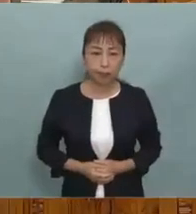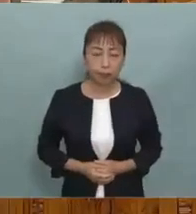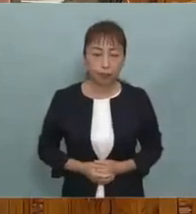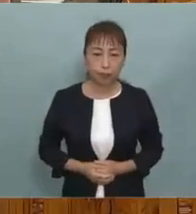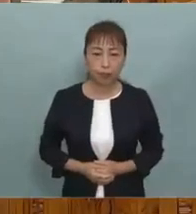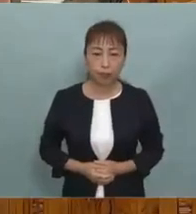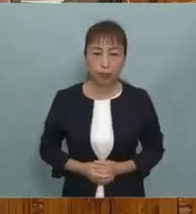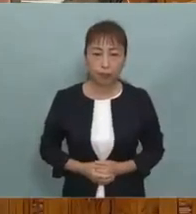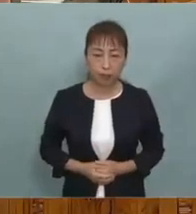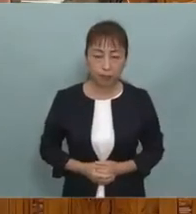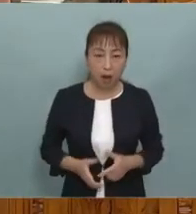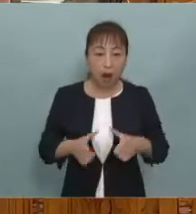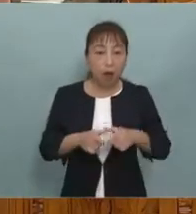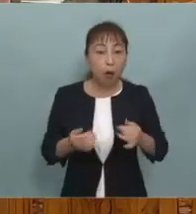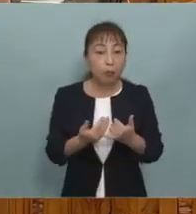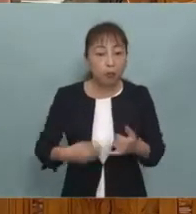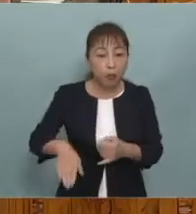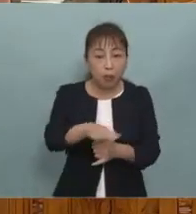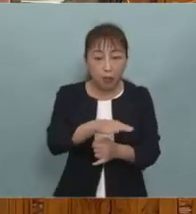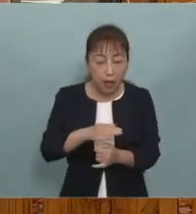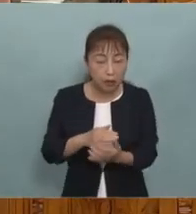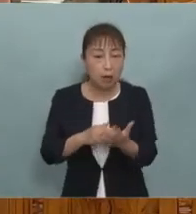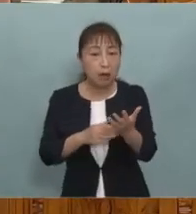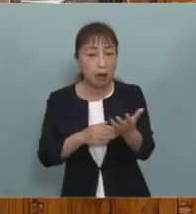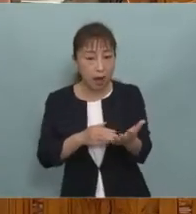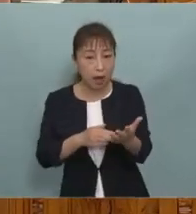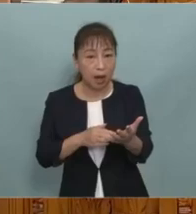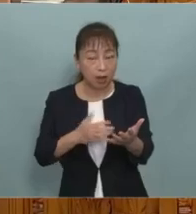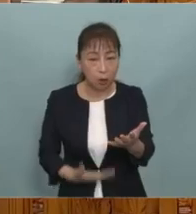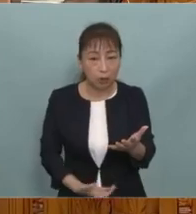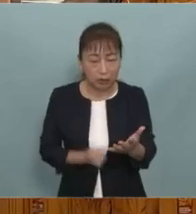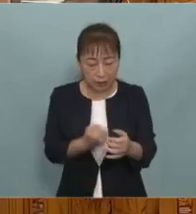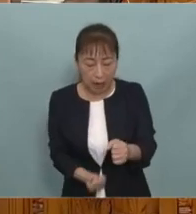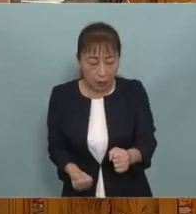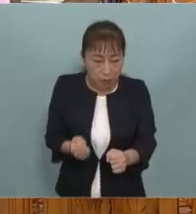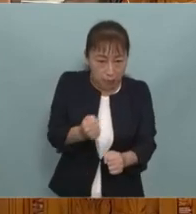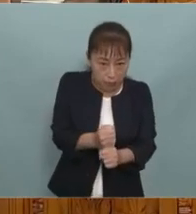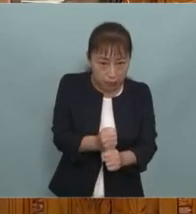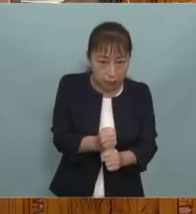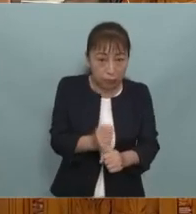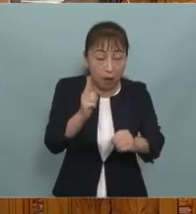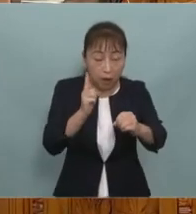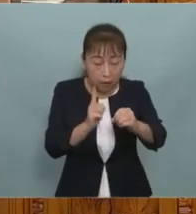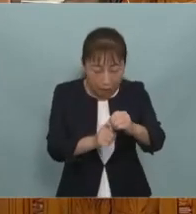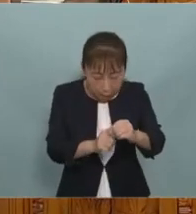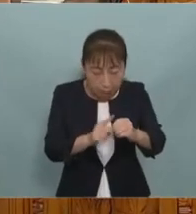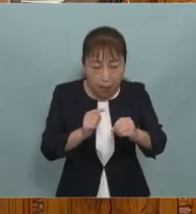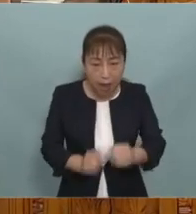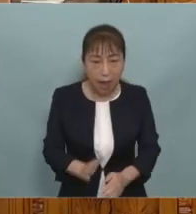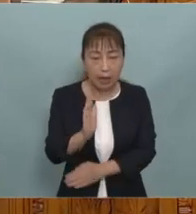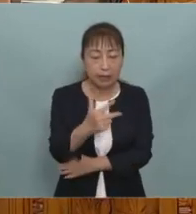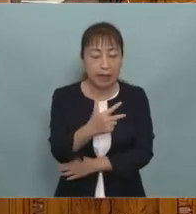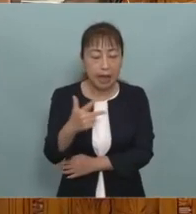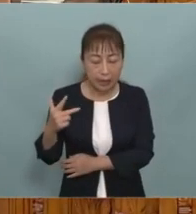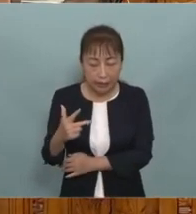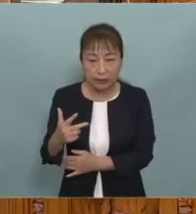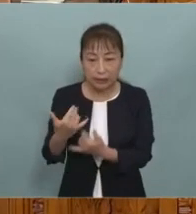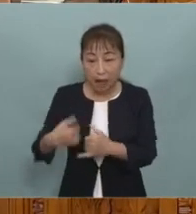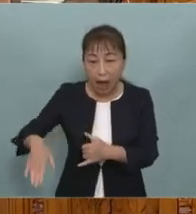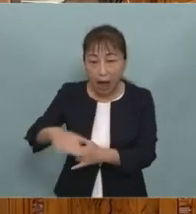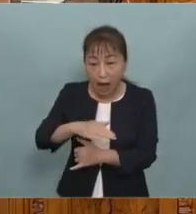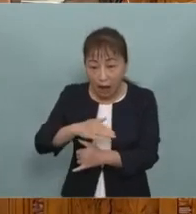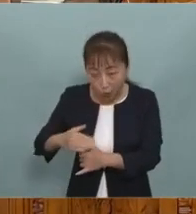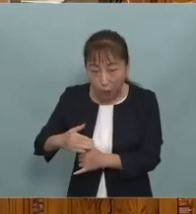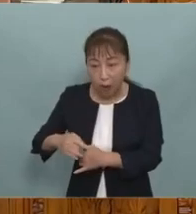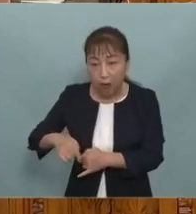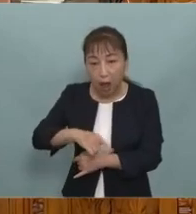ます国民の皆様からの信頼を取り戻すそのために政治家のための政治ではない